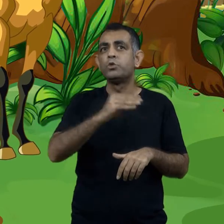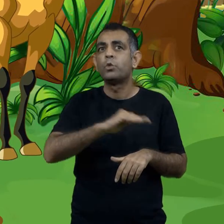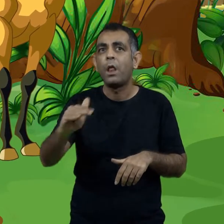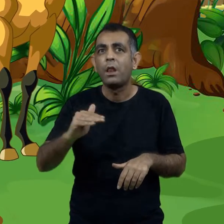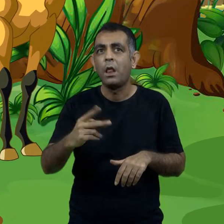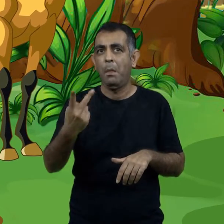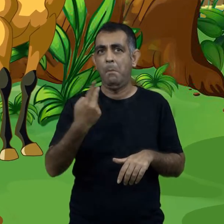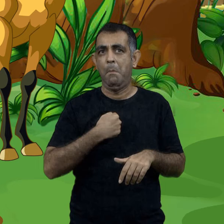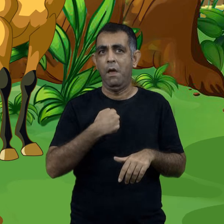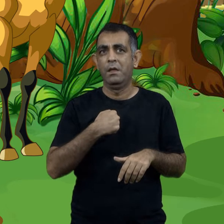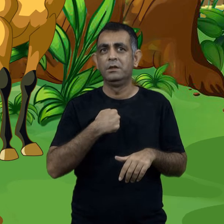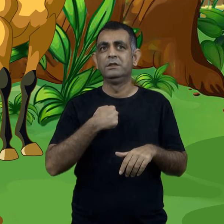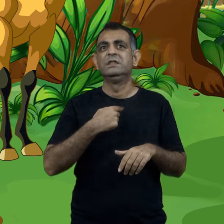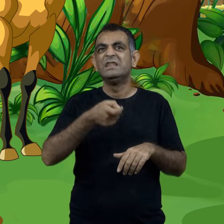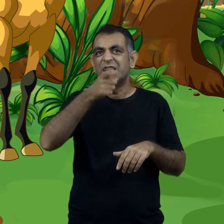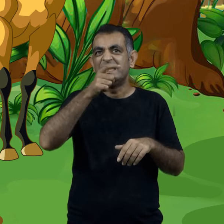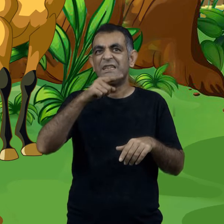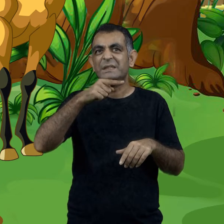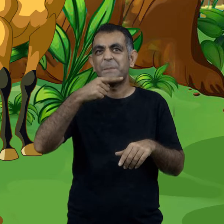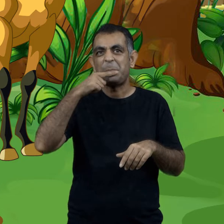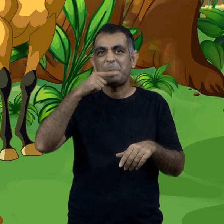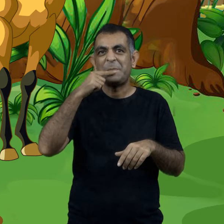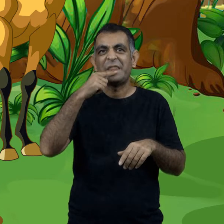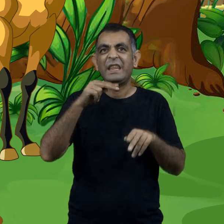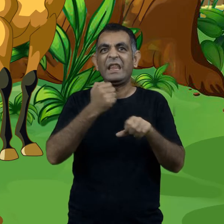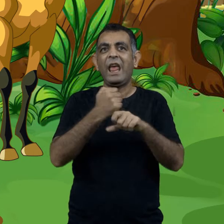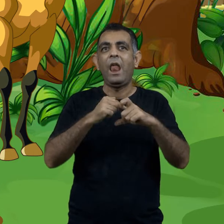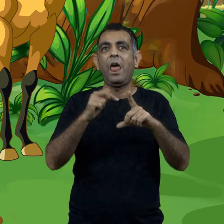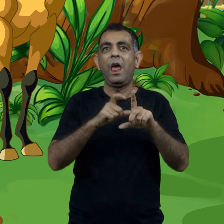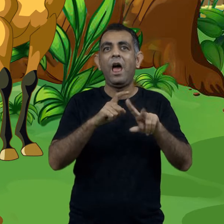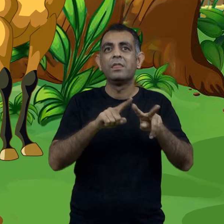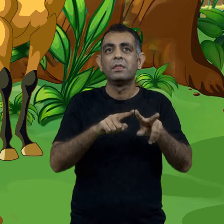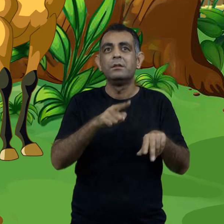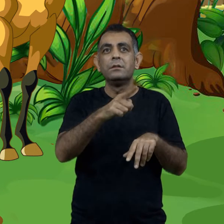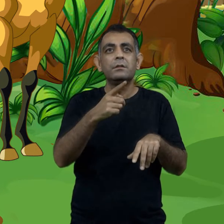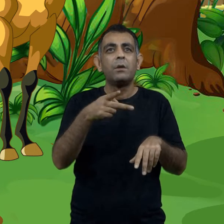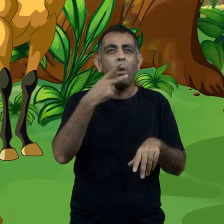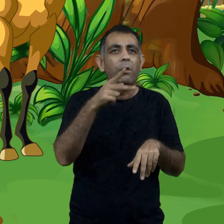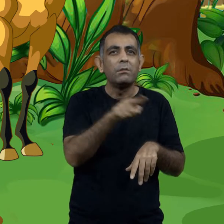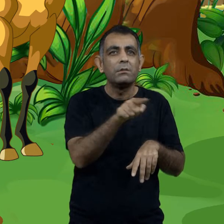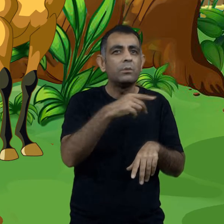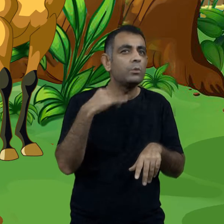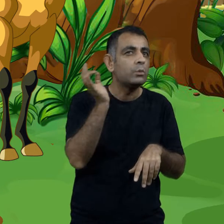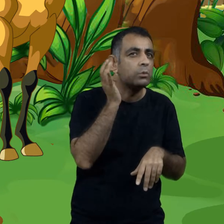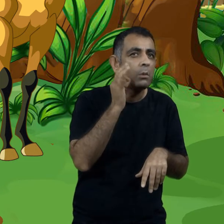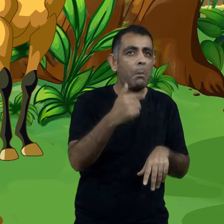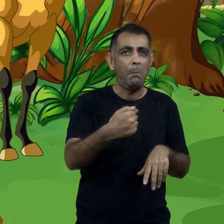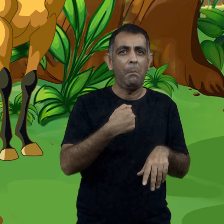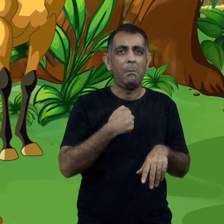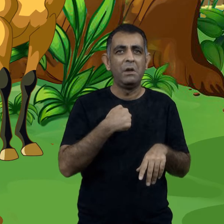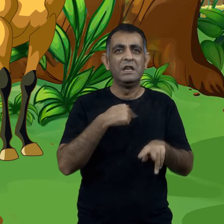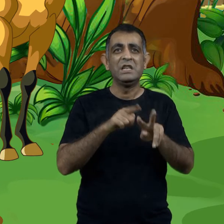yaklaşarak... Merhaba çocuklar, ben Kızılgerdan. Buradan geçerken konuştuklarınıza kulak misafiri